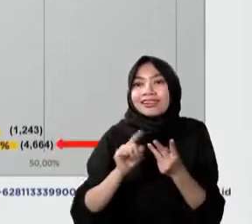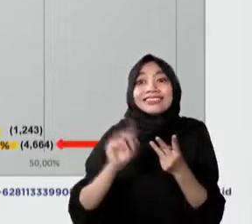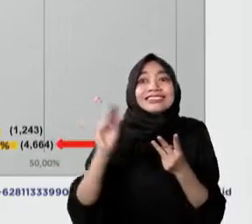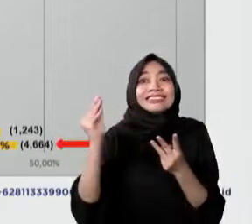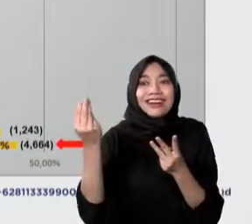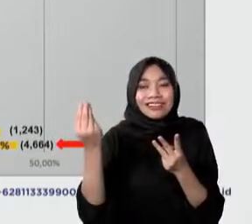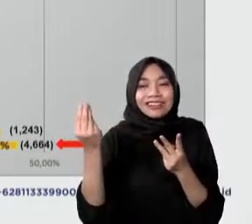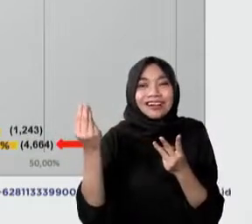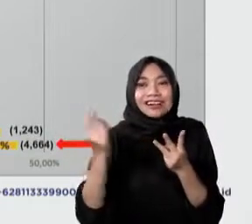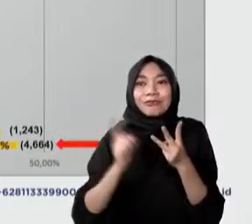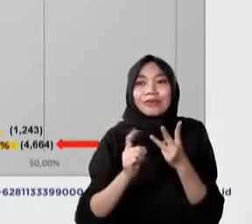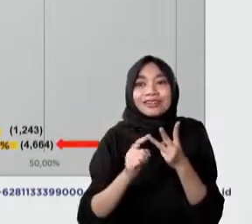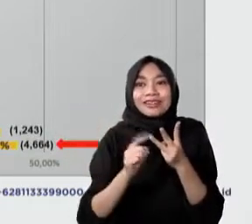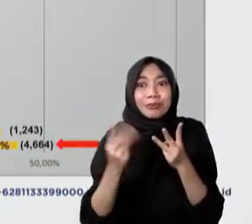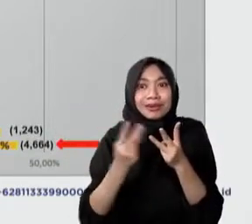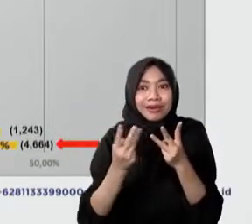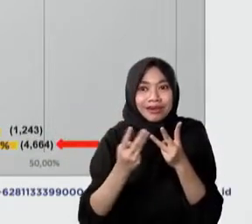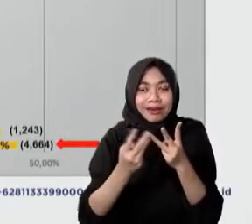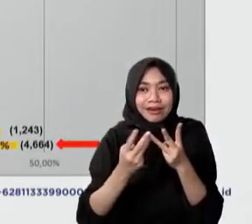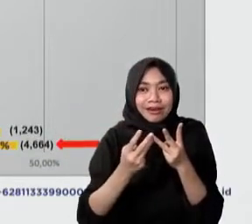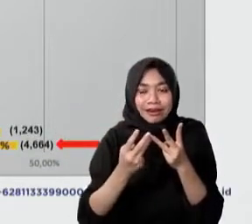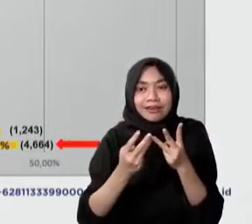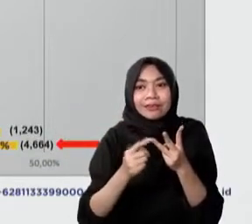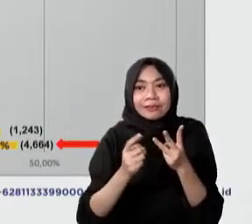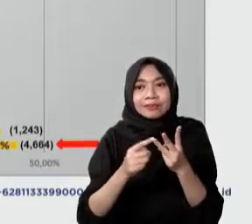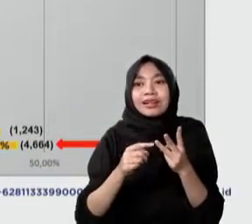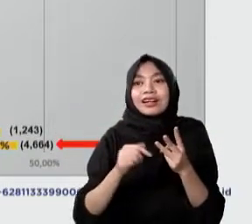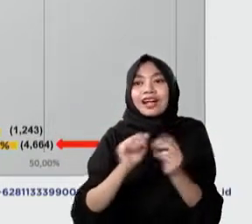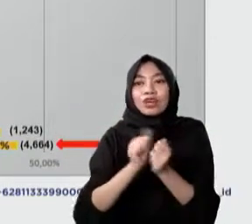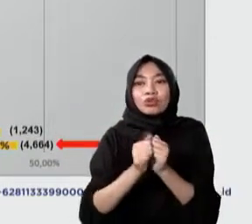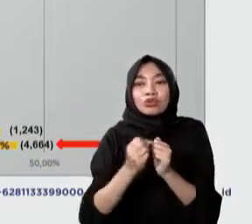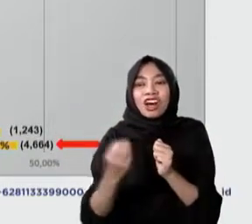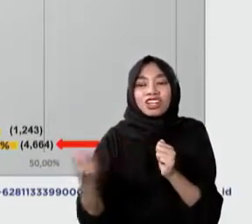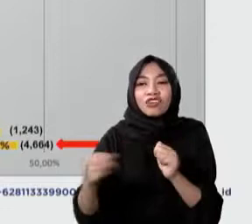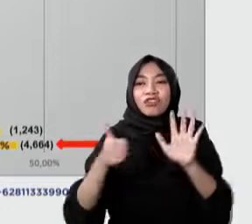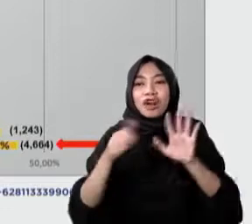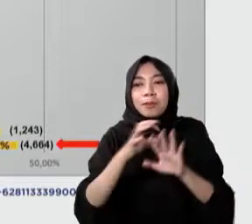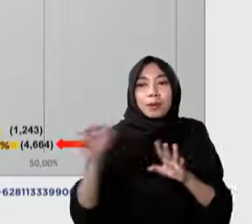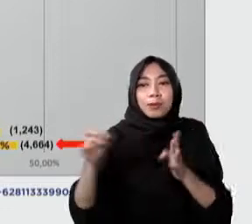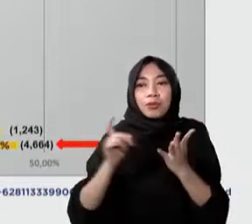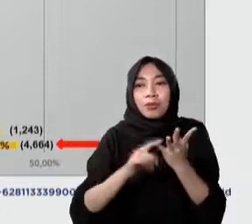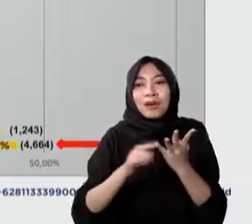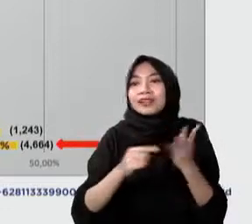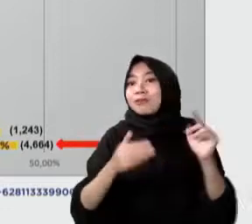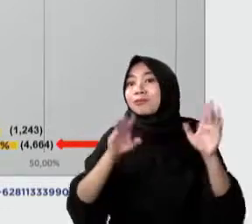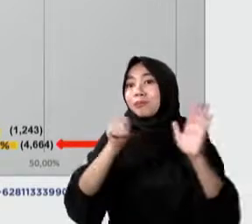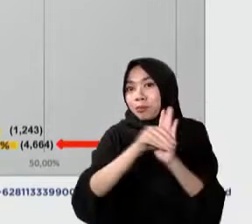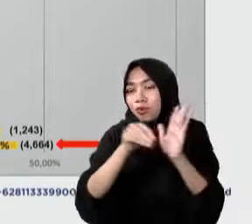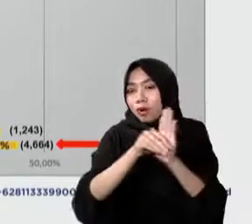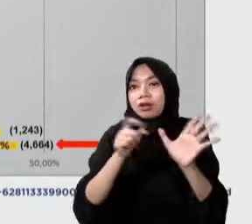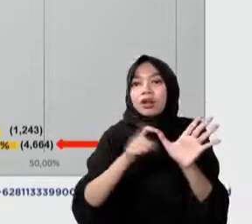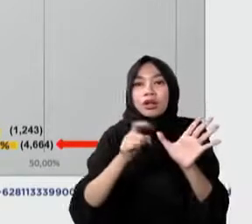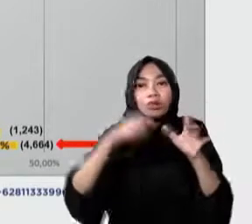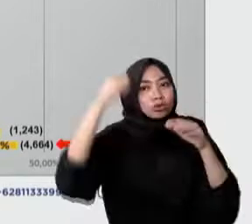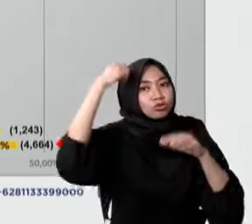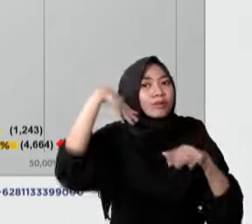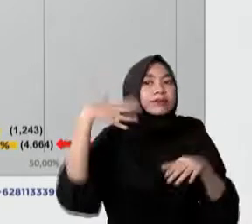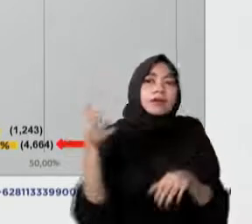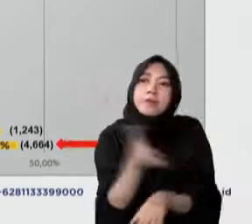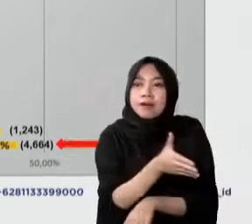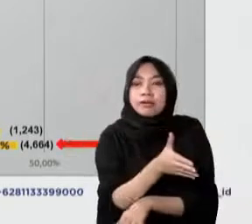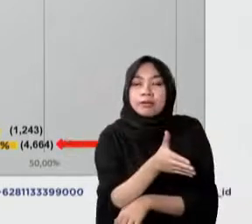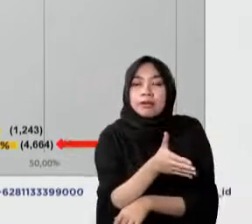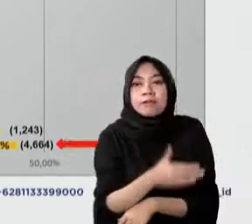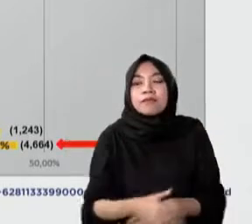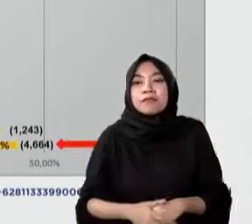DKI Jakarta ini menempati peringkat 3 di angka 6.000-an. Yang keempat adalah Papua, yang kelima adalah Sumatera Barat. Ini yang